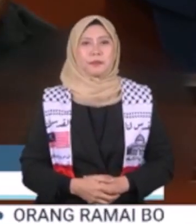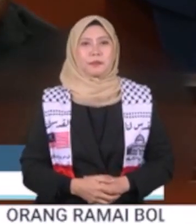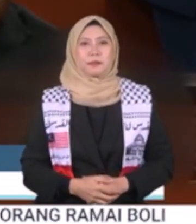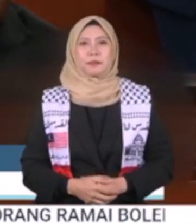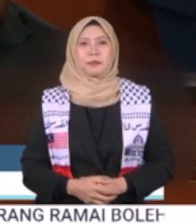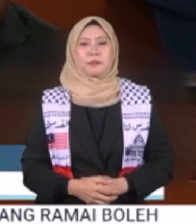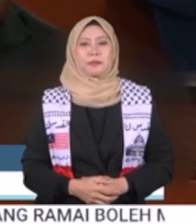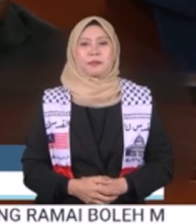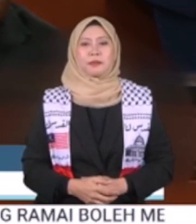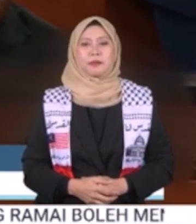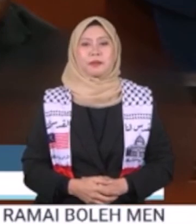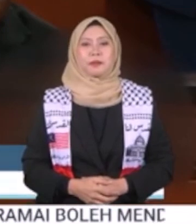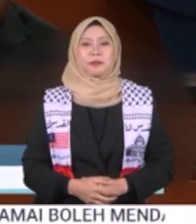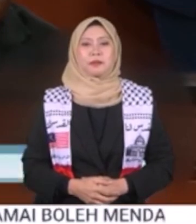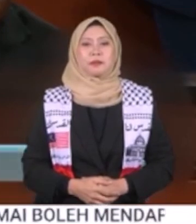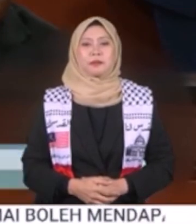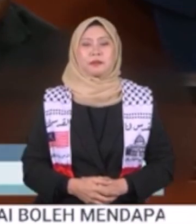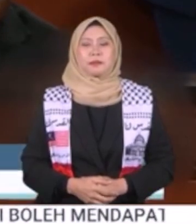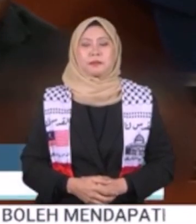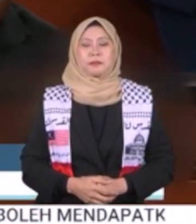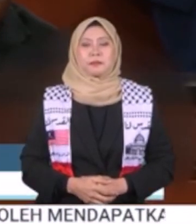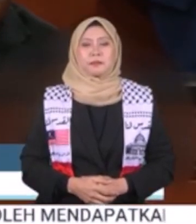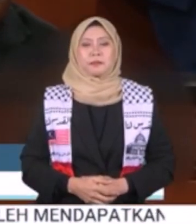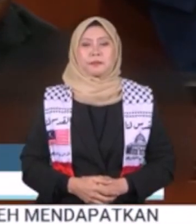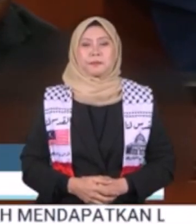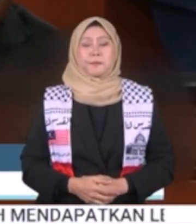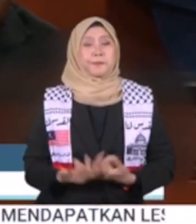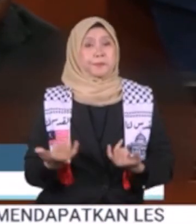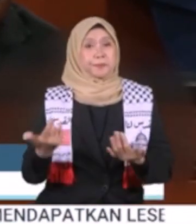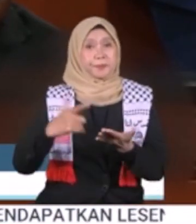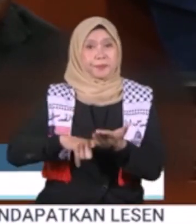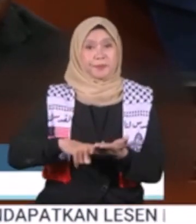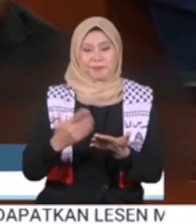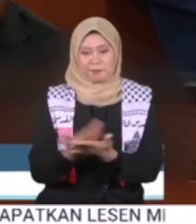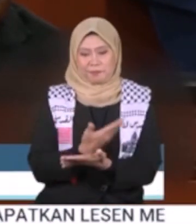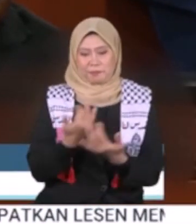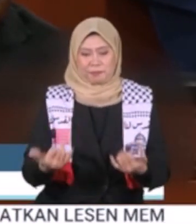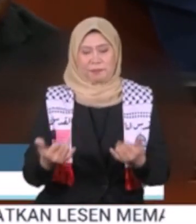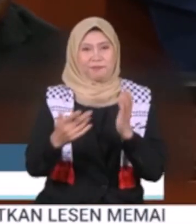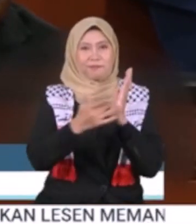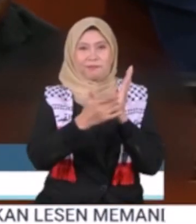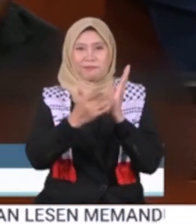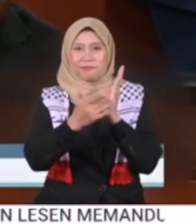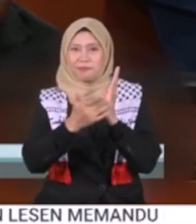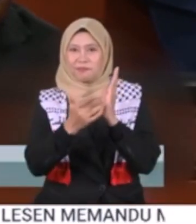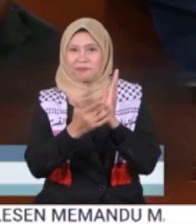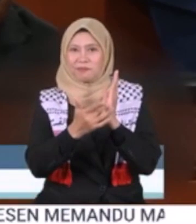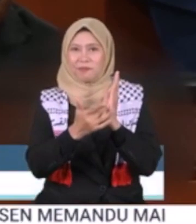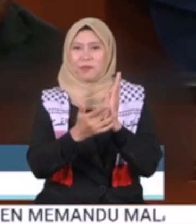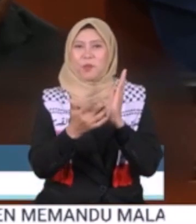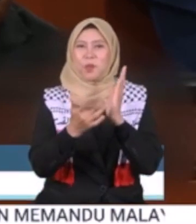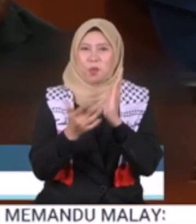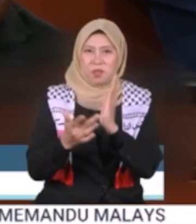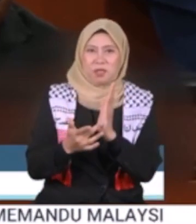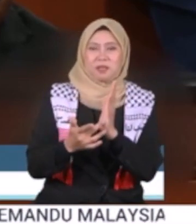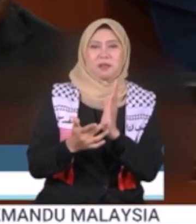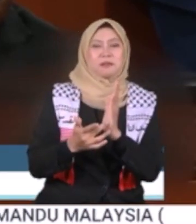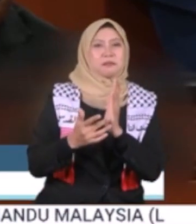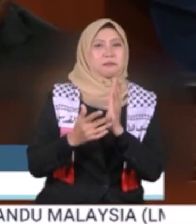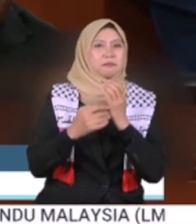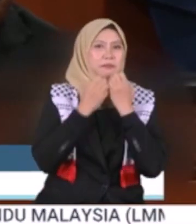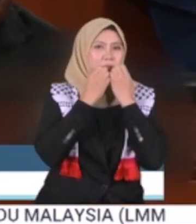keseksaan berdasarkan perkembangan semasa dan teknologi yang semakin